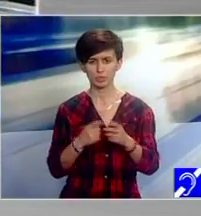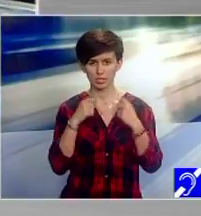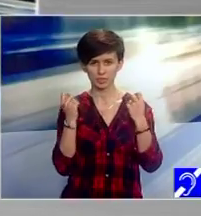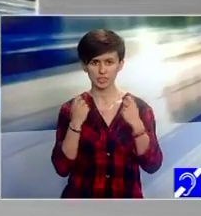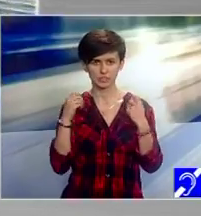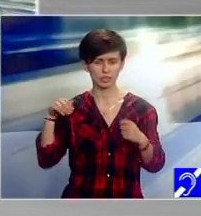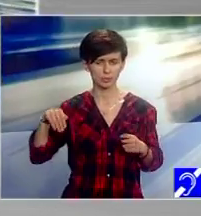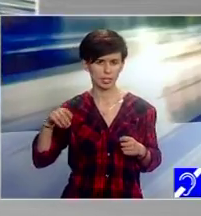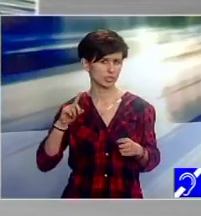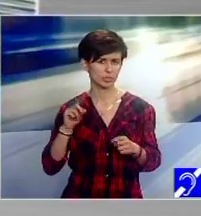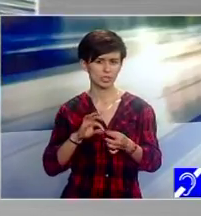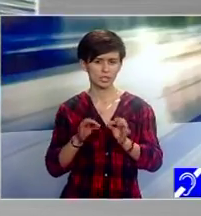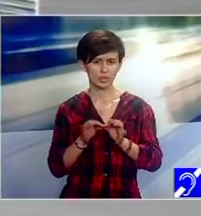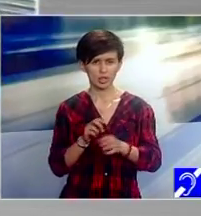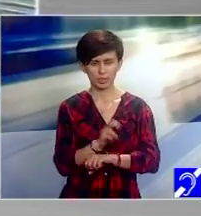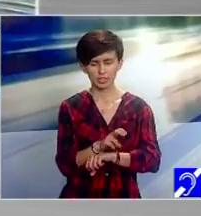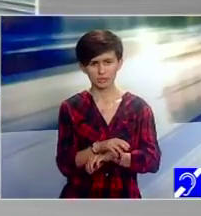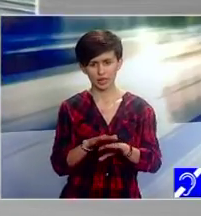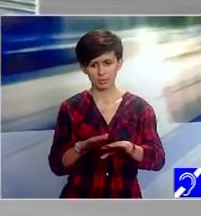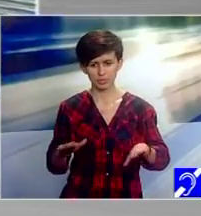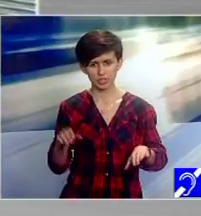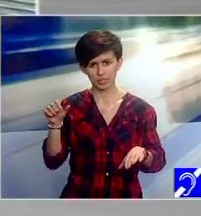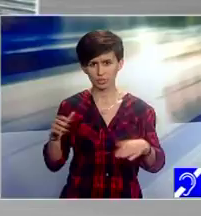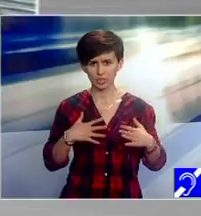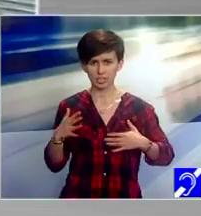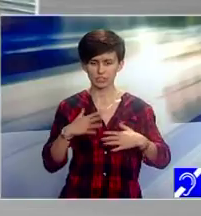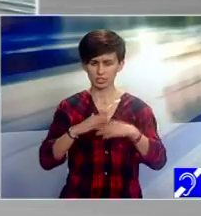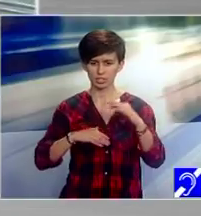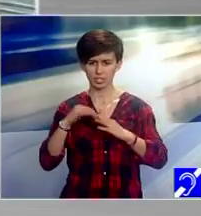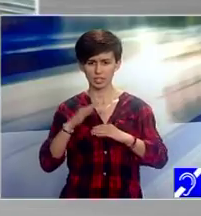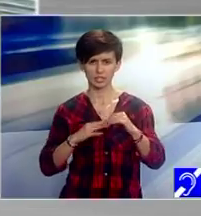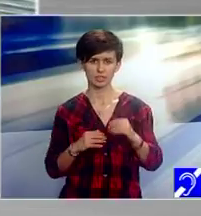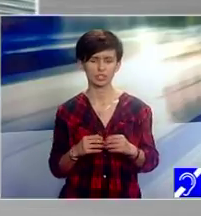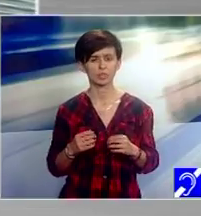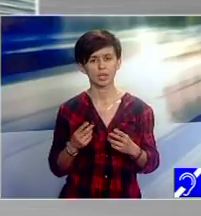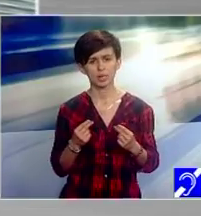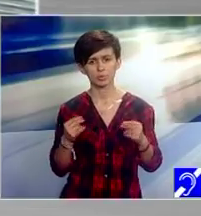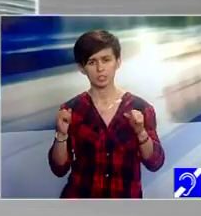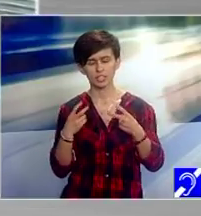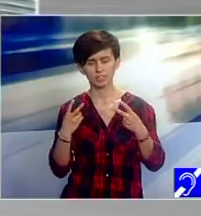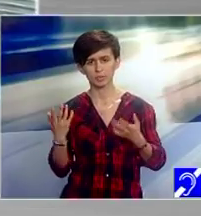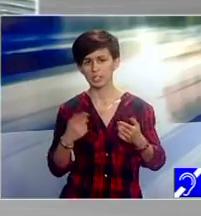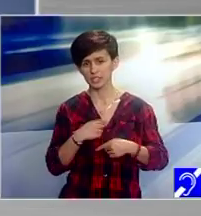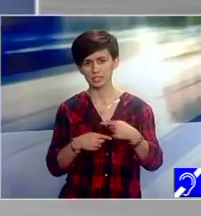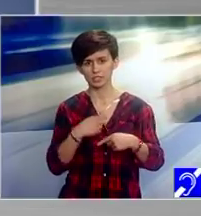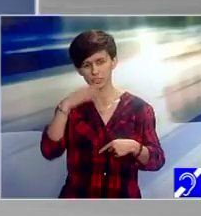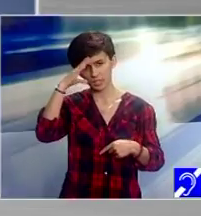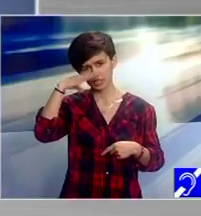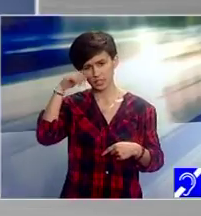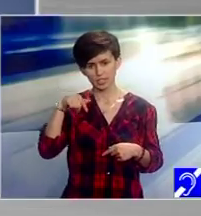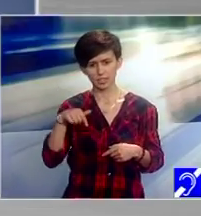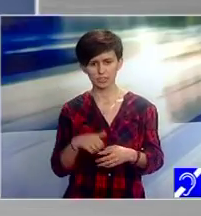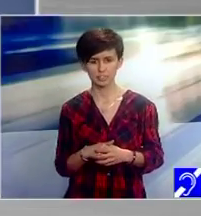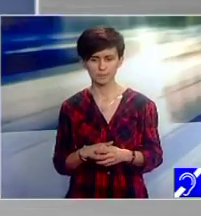doar prezența pe scenă a unor artiști extrem de talentați, ci o colecție întreagă de evenimente care se desfășoară în acele zile. Evenimente iubite